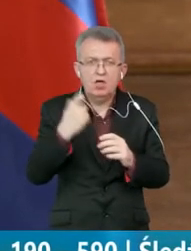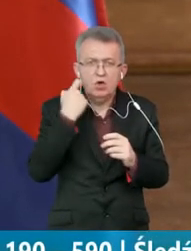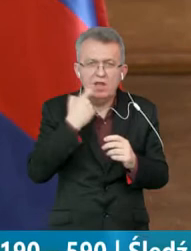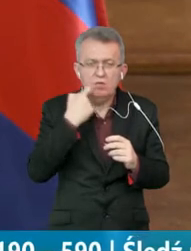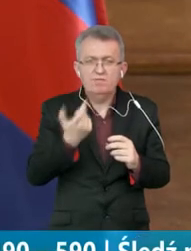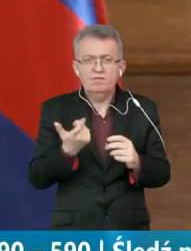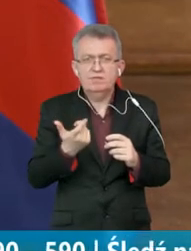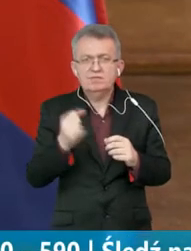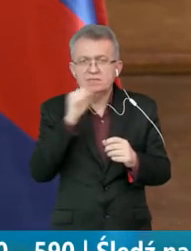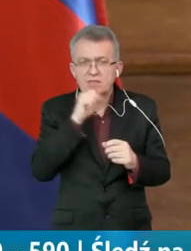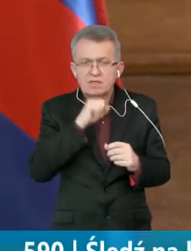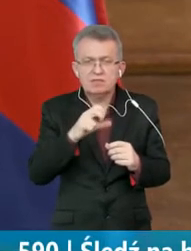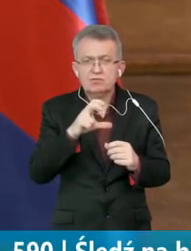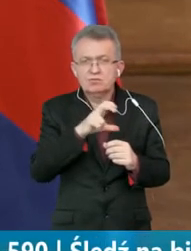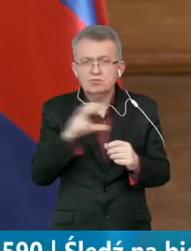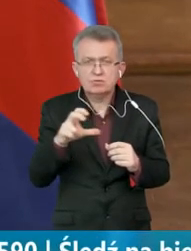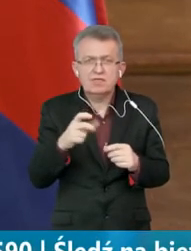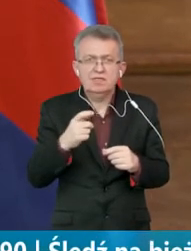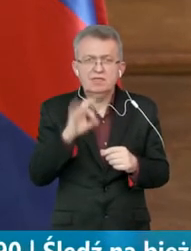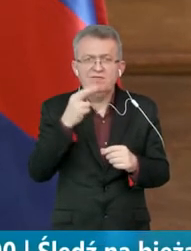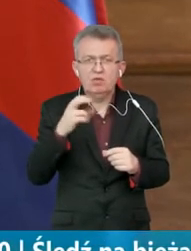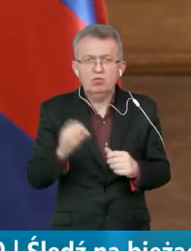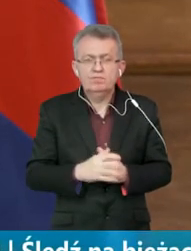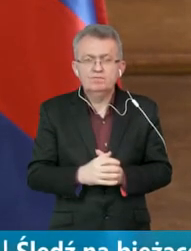Goleniowa, Stargardu czy Gryfina.